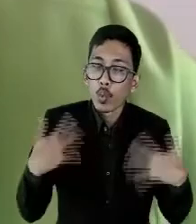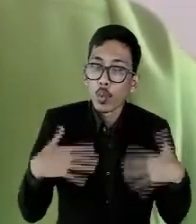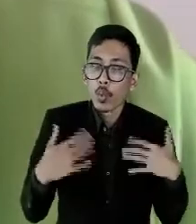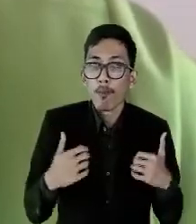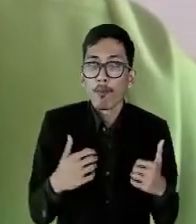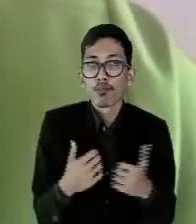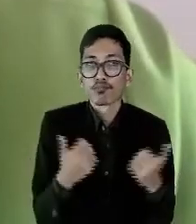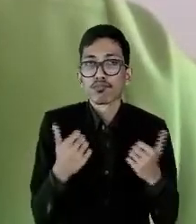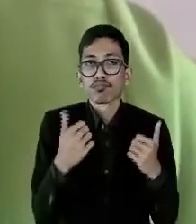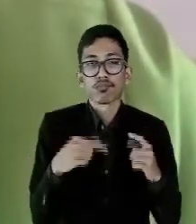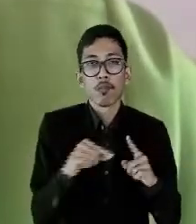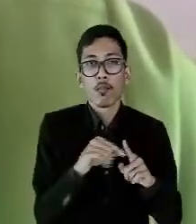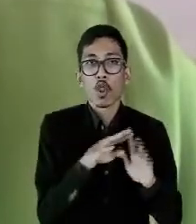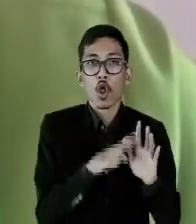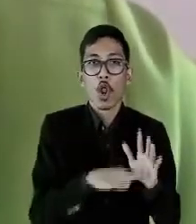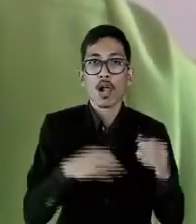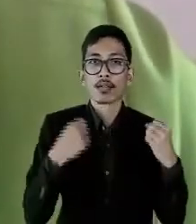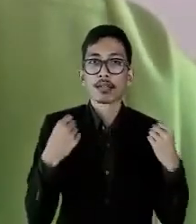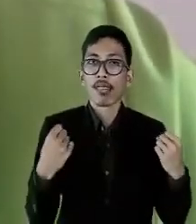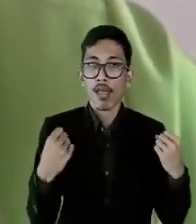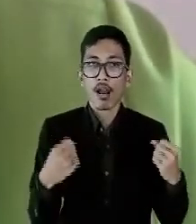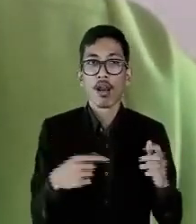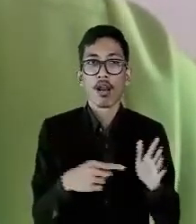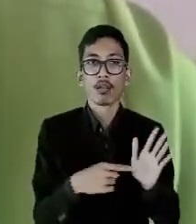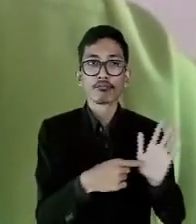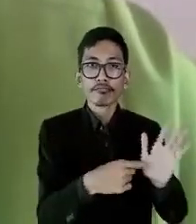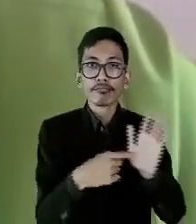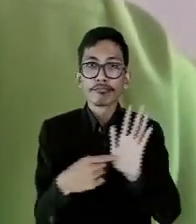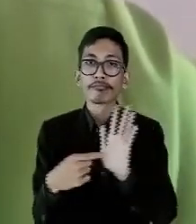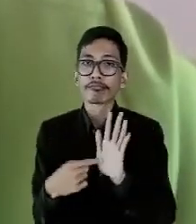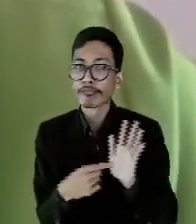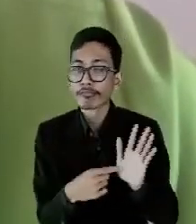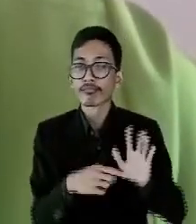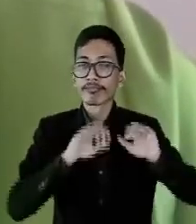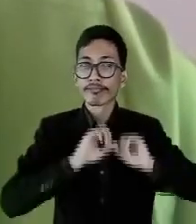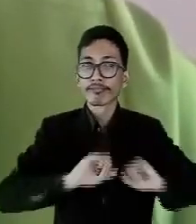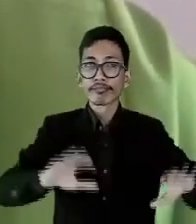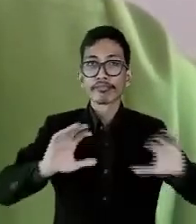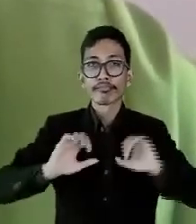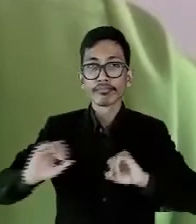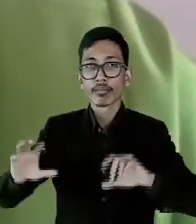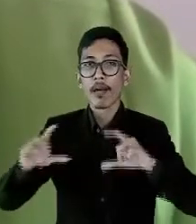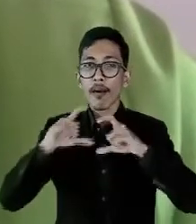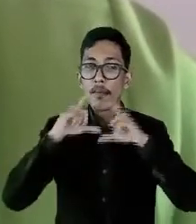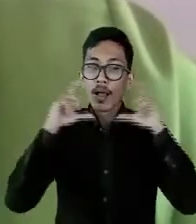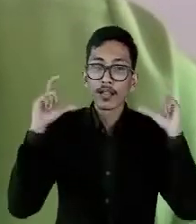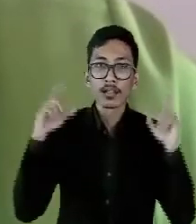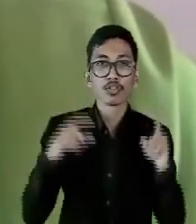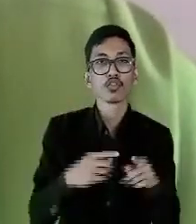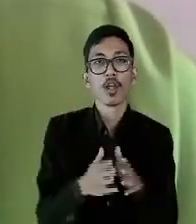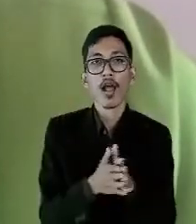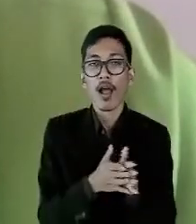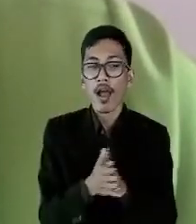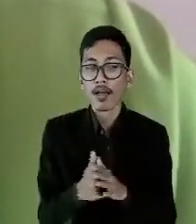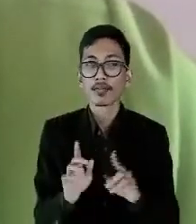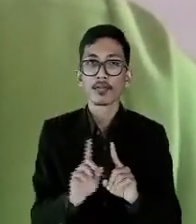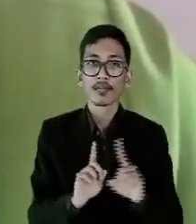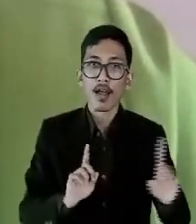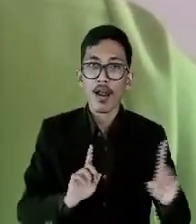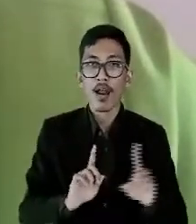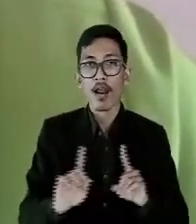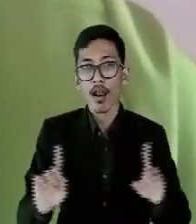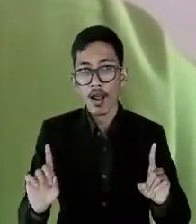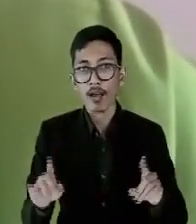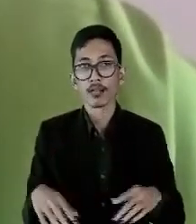prokes tadi ya protokol kesehatan tadi dengan cara pakai masker, cuci tangan, jaga jarak dan tentunya dari pihak pemerintah sendiri